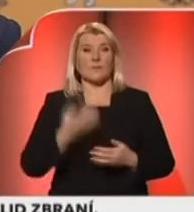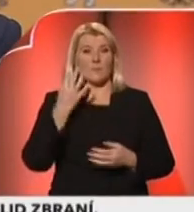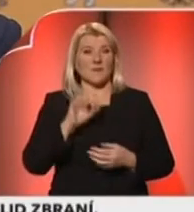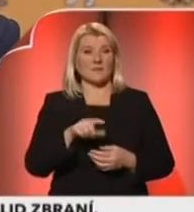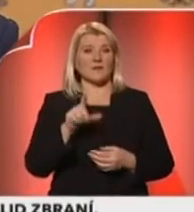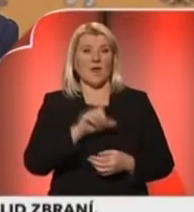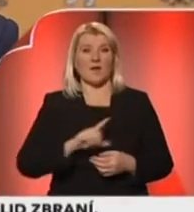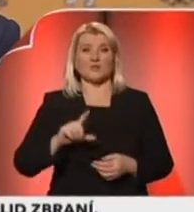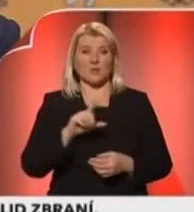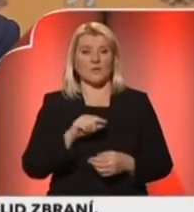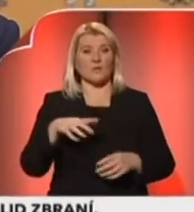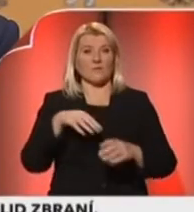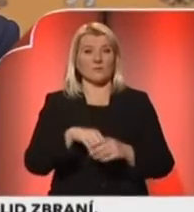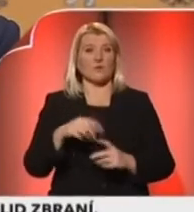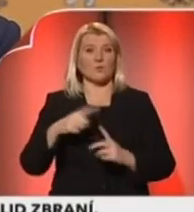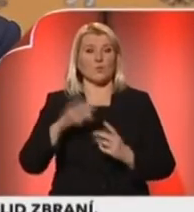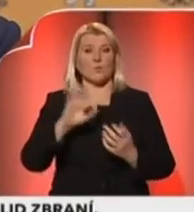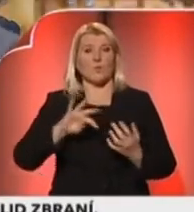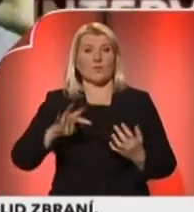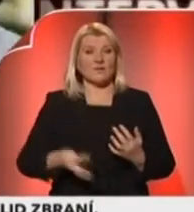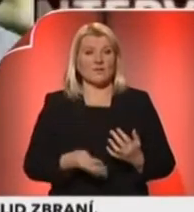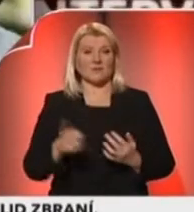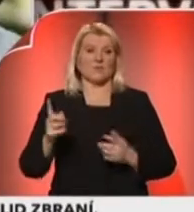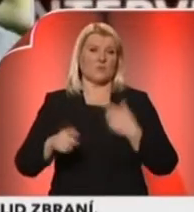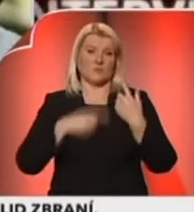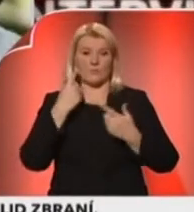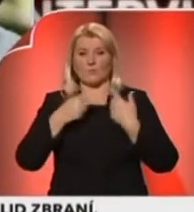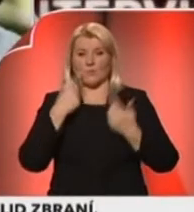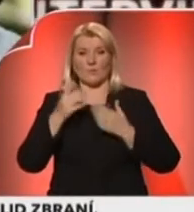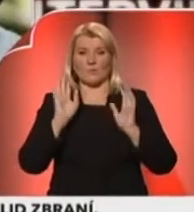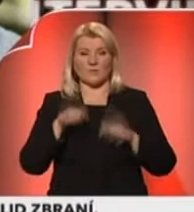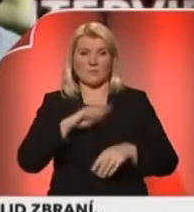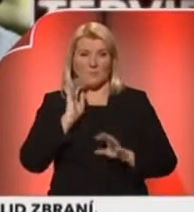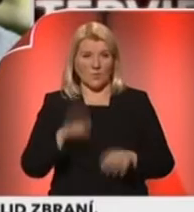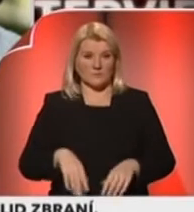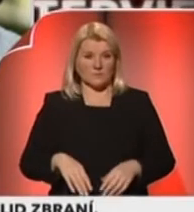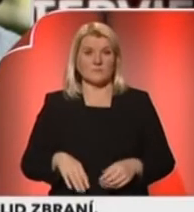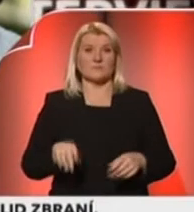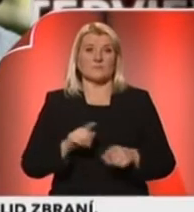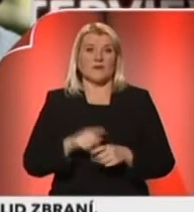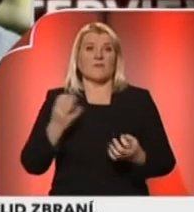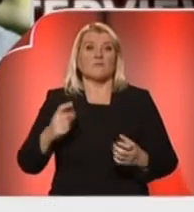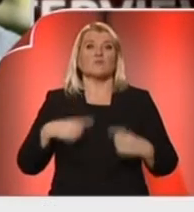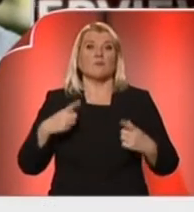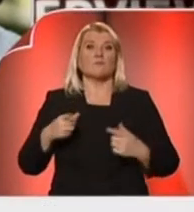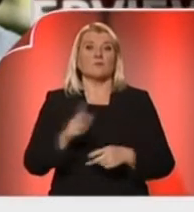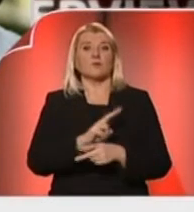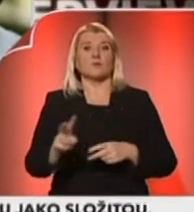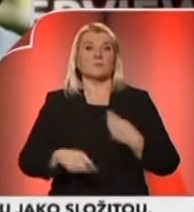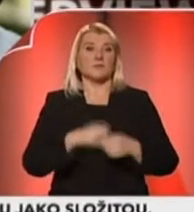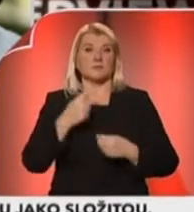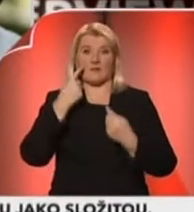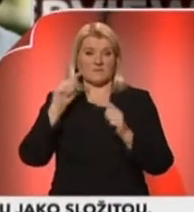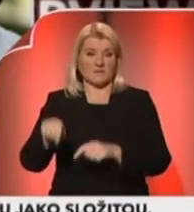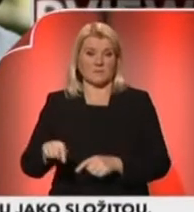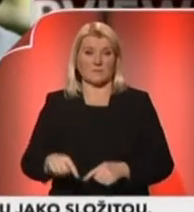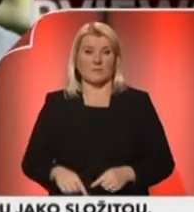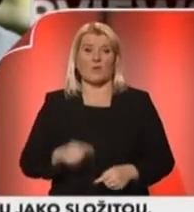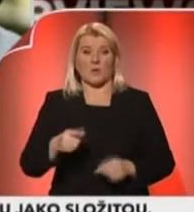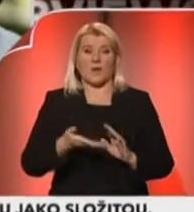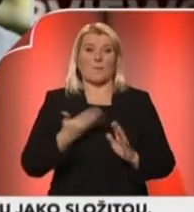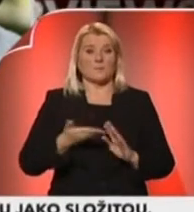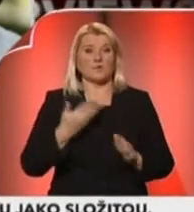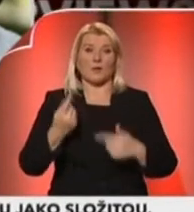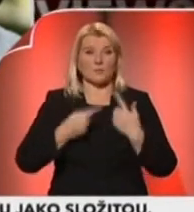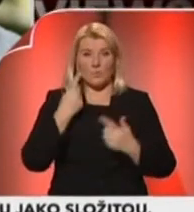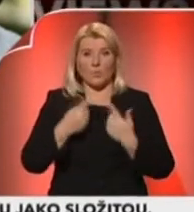Langšádlová za TOP 09 a toho napovídala, otázka je, co v životě udělala. Ona třeba tady mluví, že